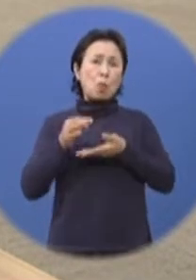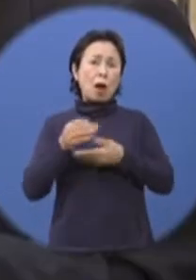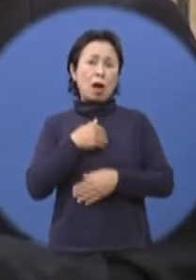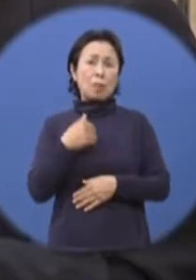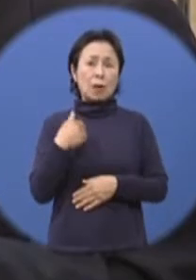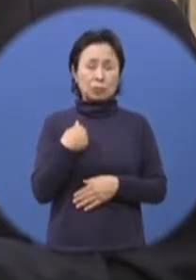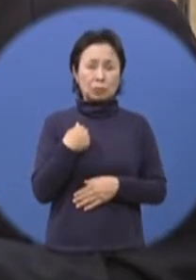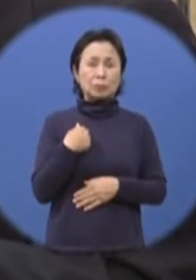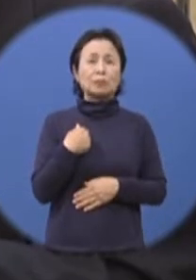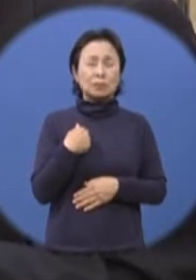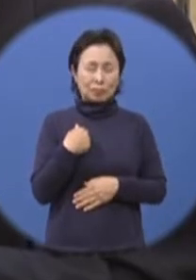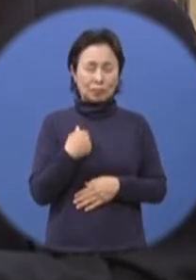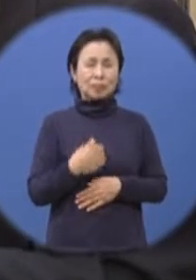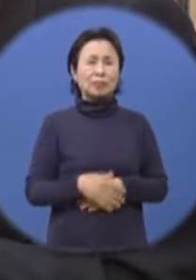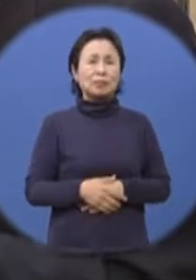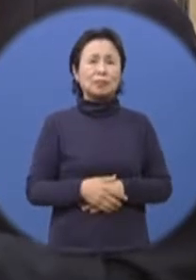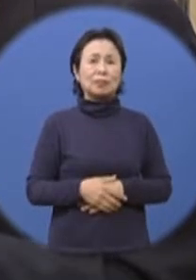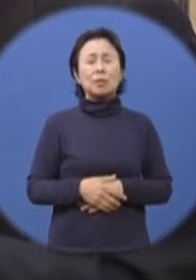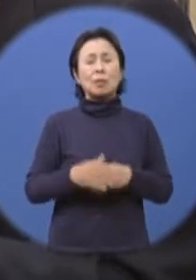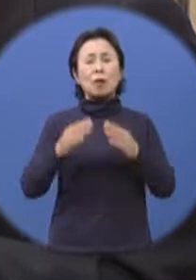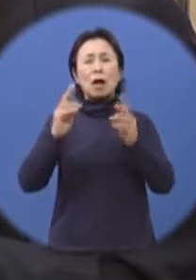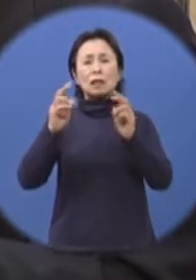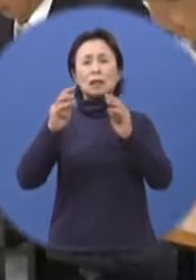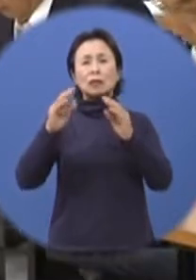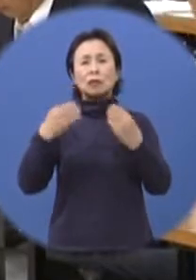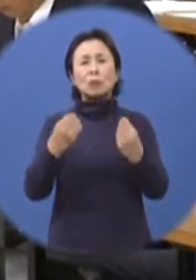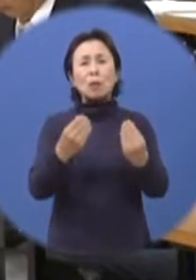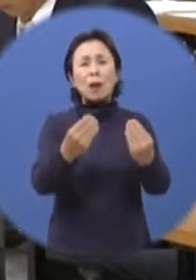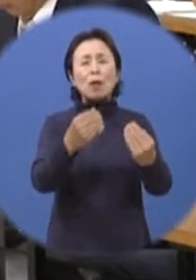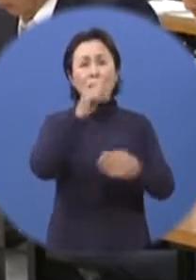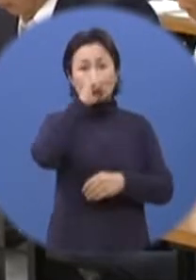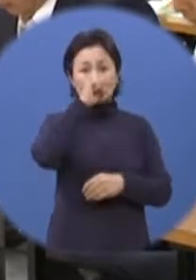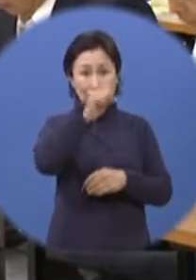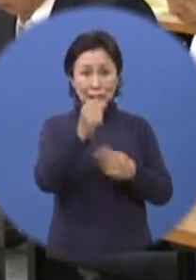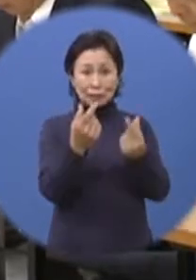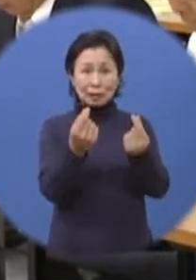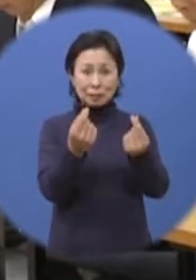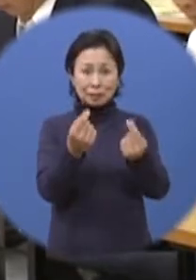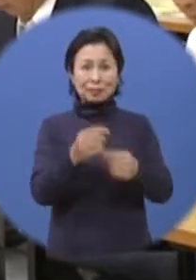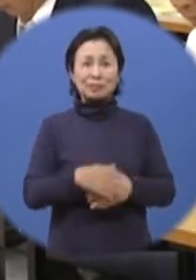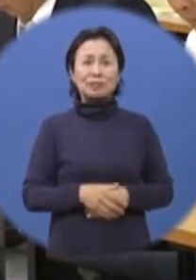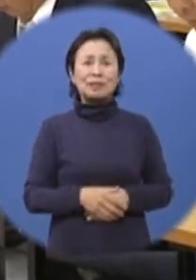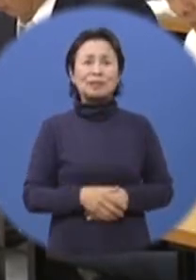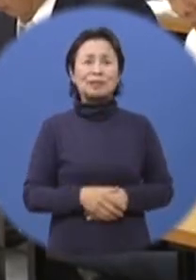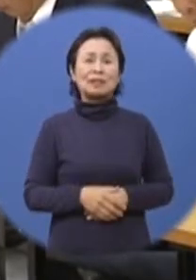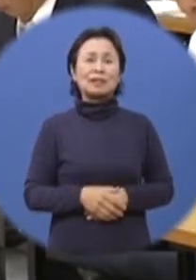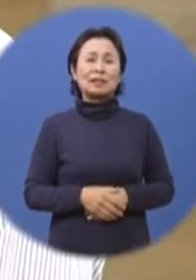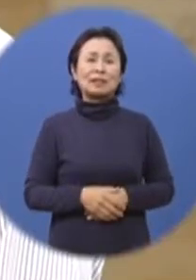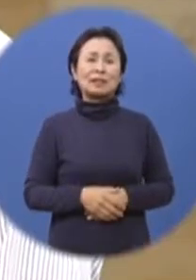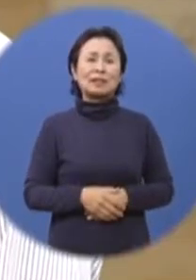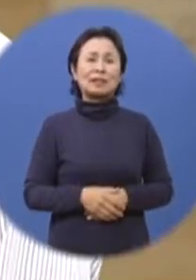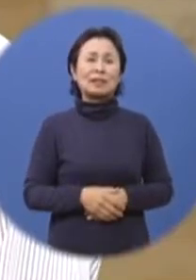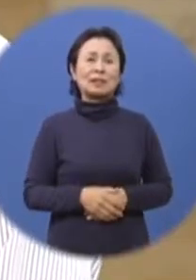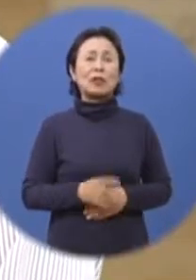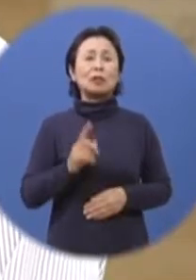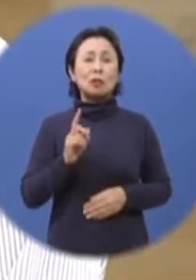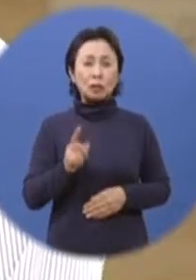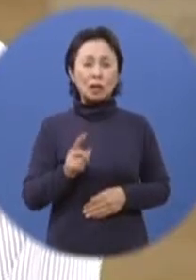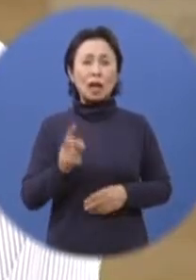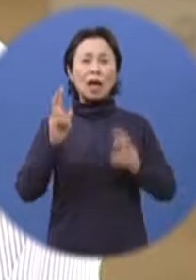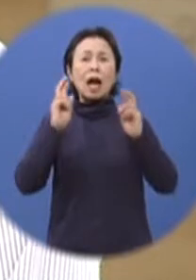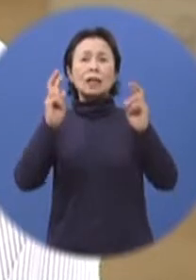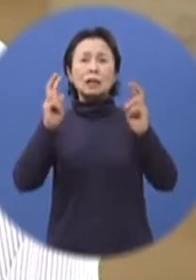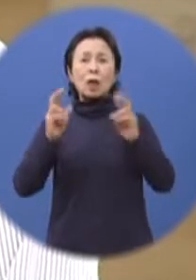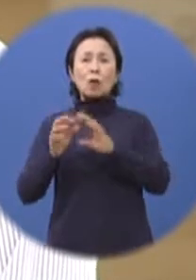ねそしたらまあ会社潰さないほうがずっといいに決まってますよねえこうやって会社ってずっと